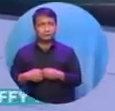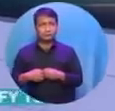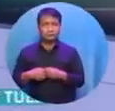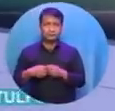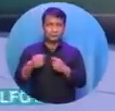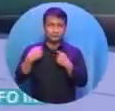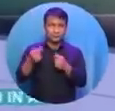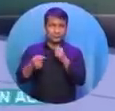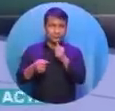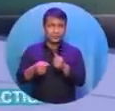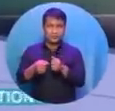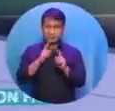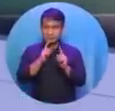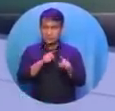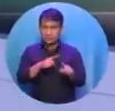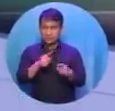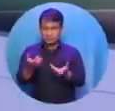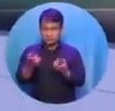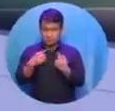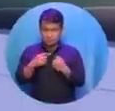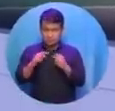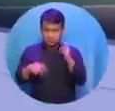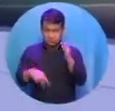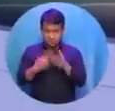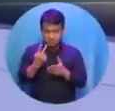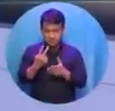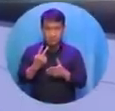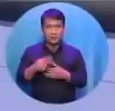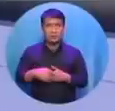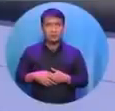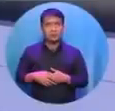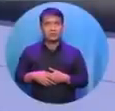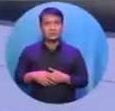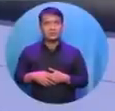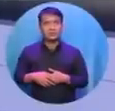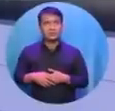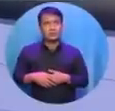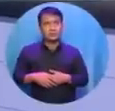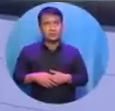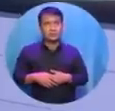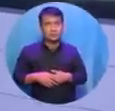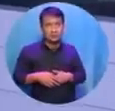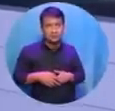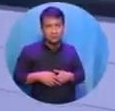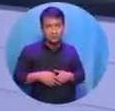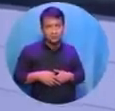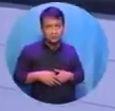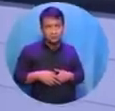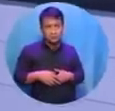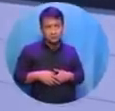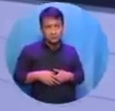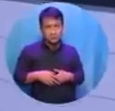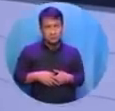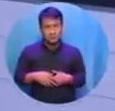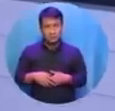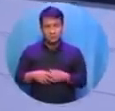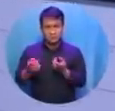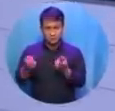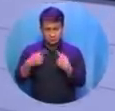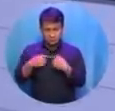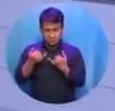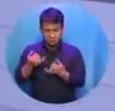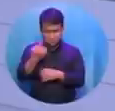kapag hindi pa po ito sinagot for the second time, then, mapipilitan kami move on. Yun ang sabi ng producer. Kung hindi pa sinagot